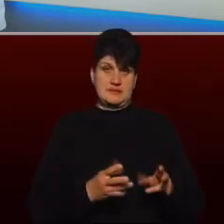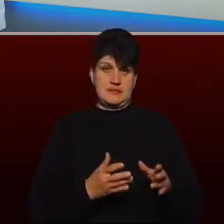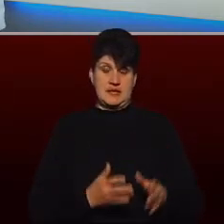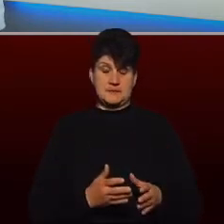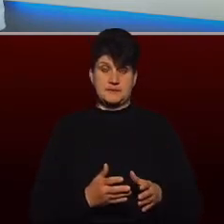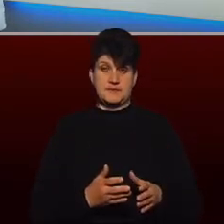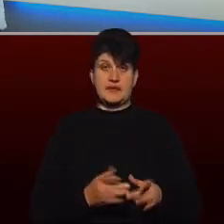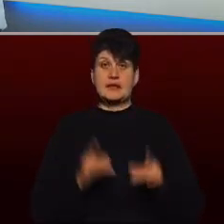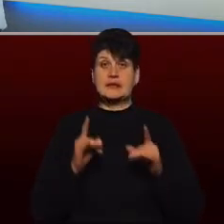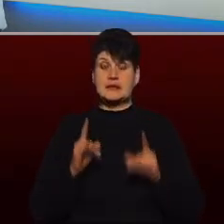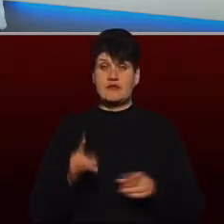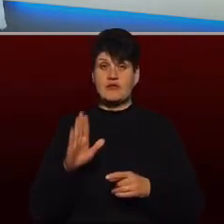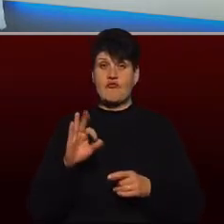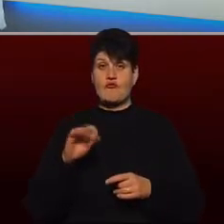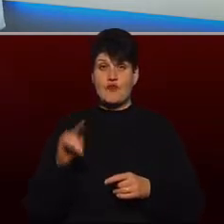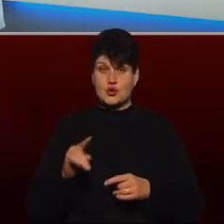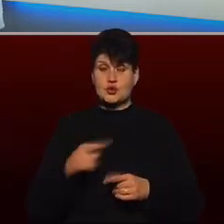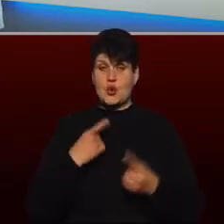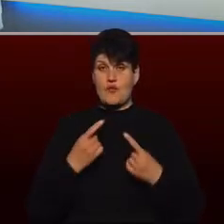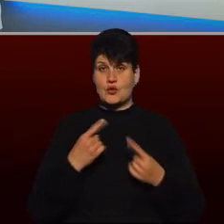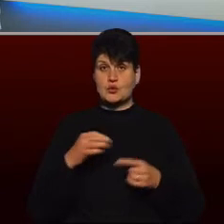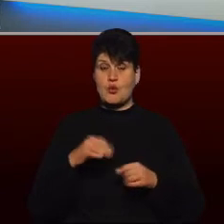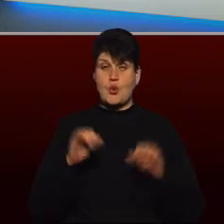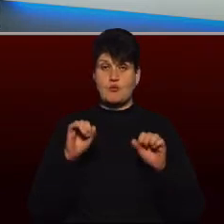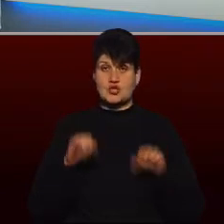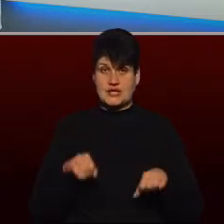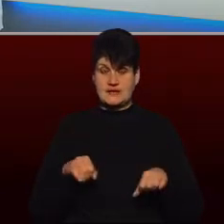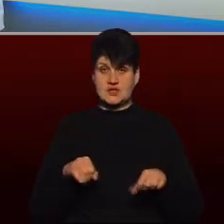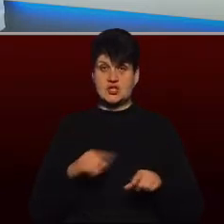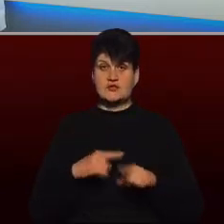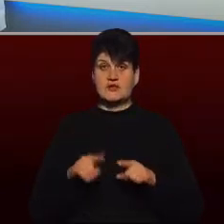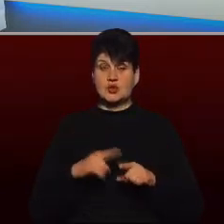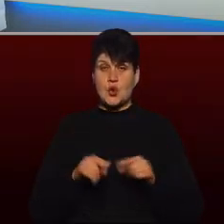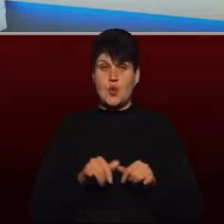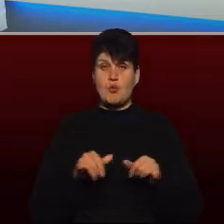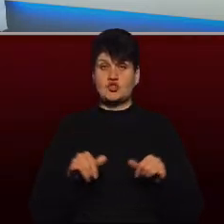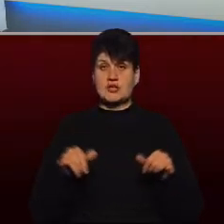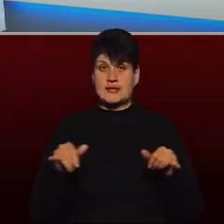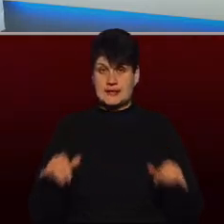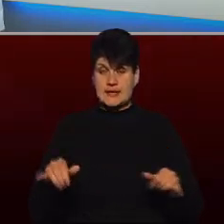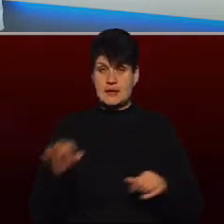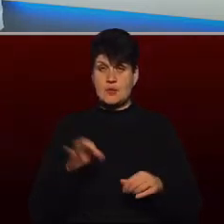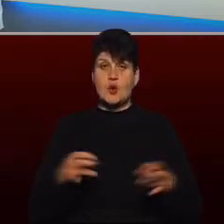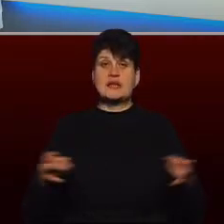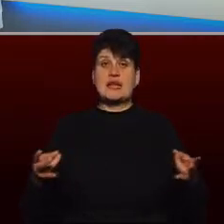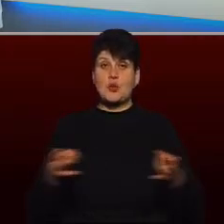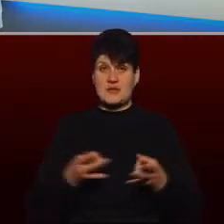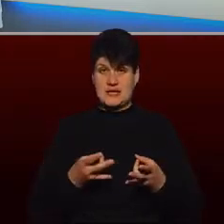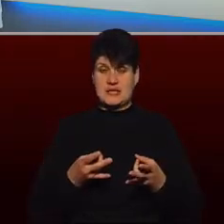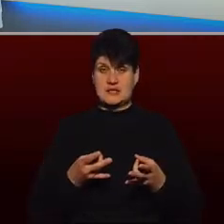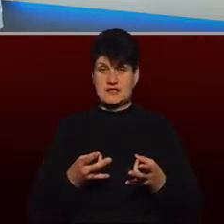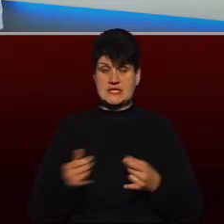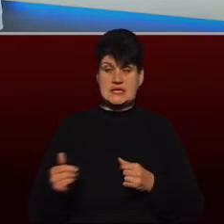Навіть ВОЗ, говорячи про можливість швидкого поширення і про необхідність